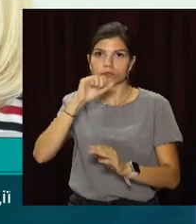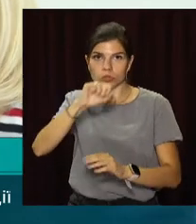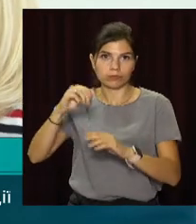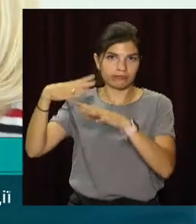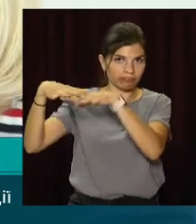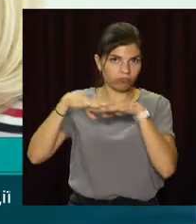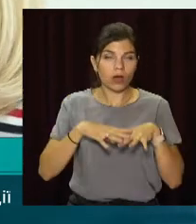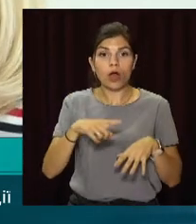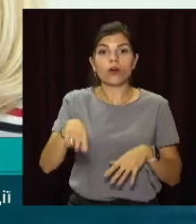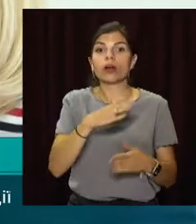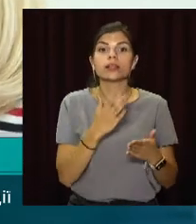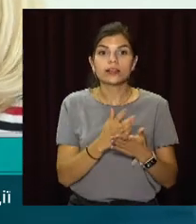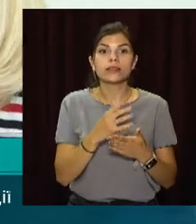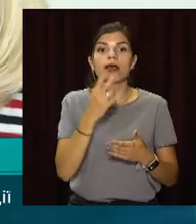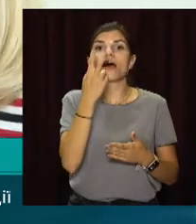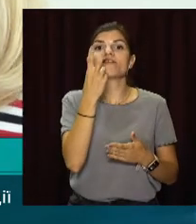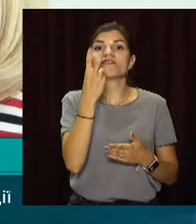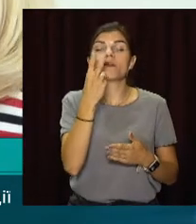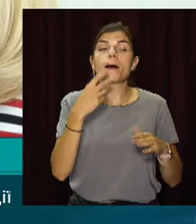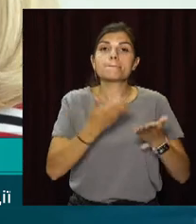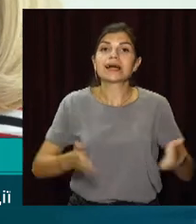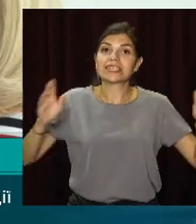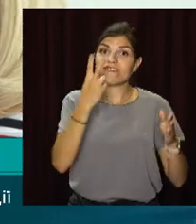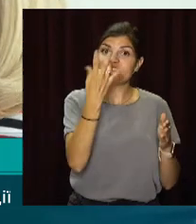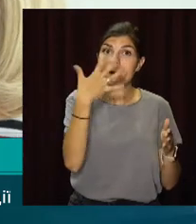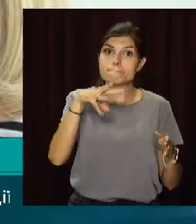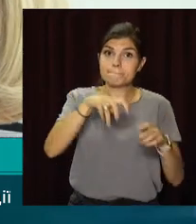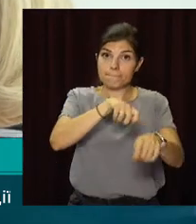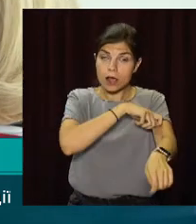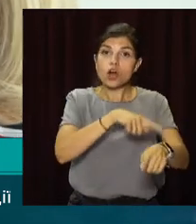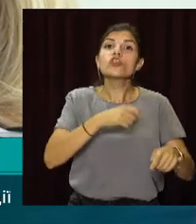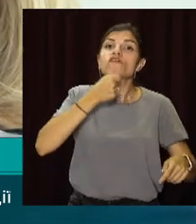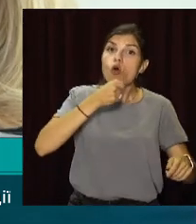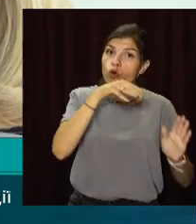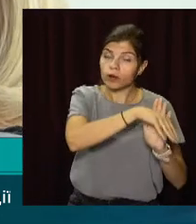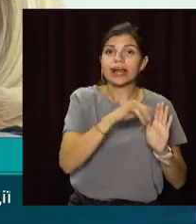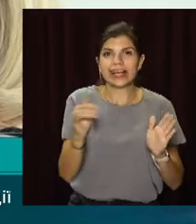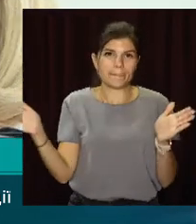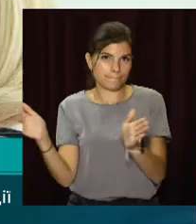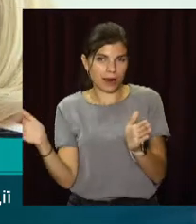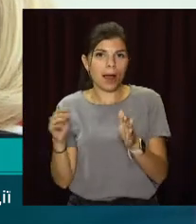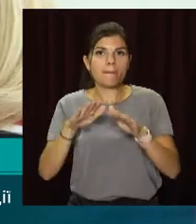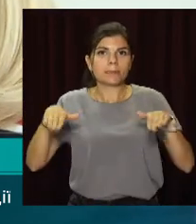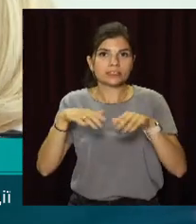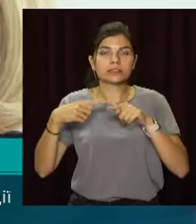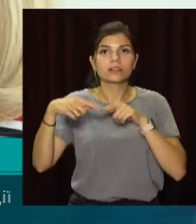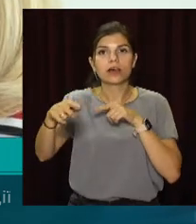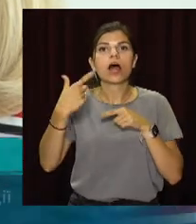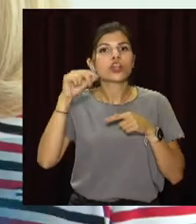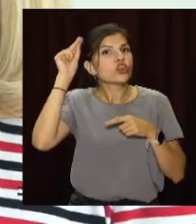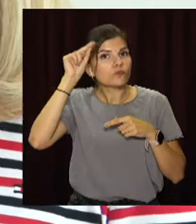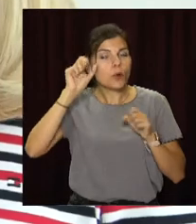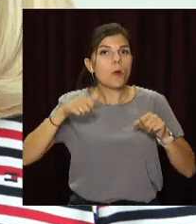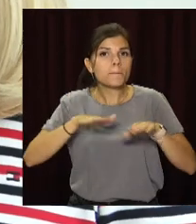два басейни, 25-метровий для занять спортом дорослих і невеличкий басейн, де зможуть